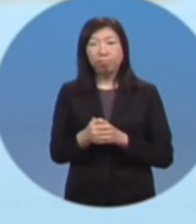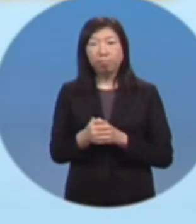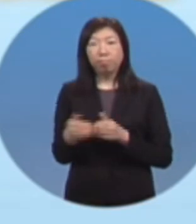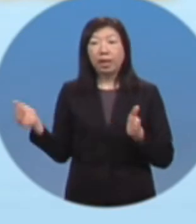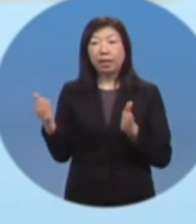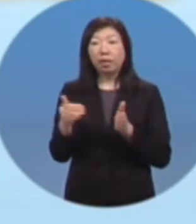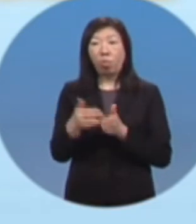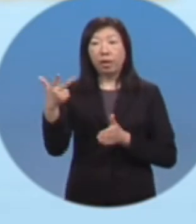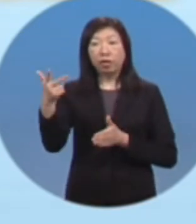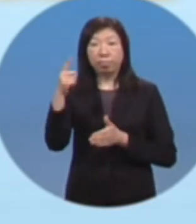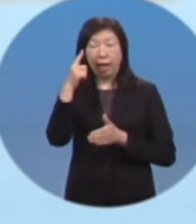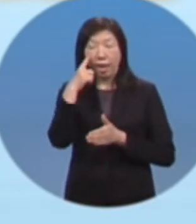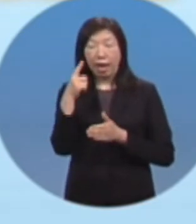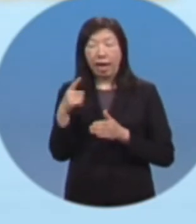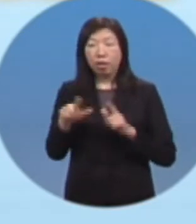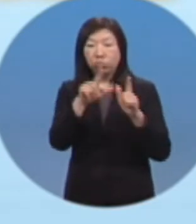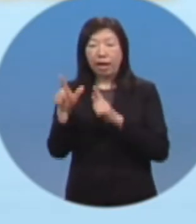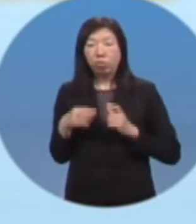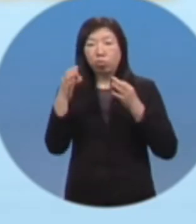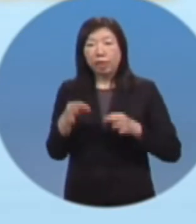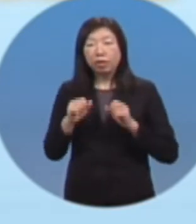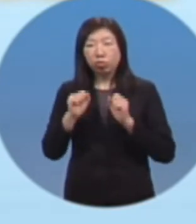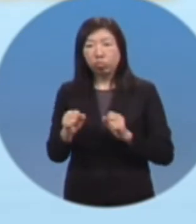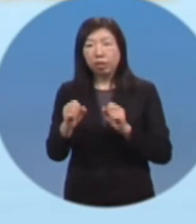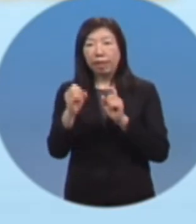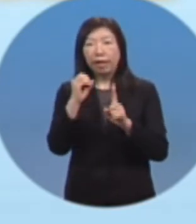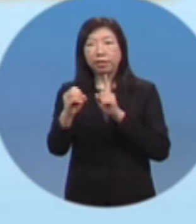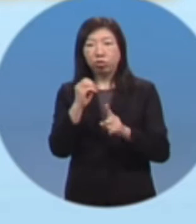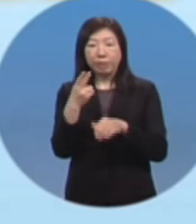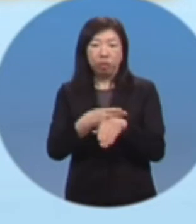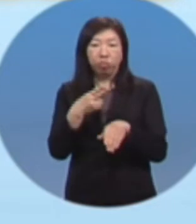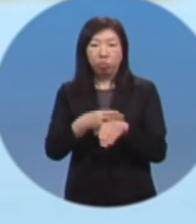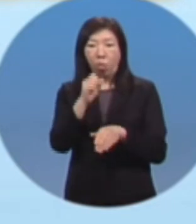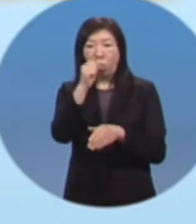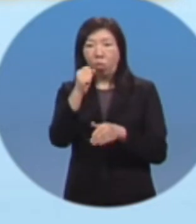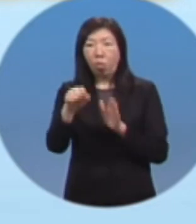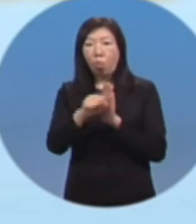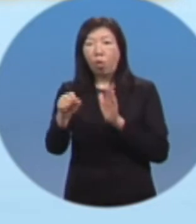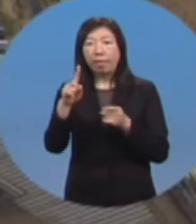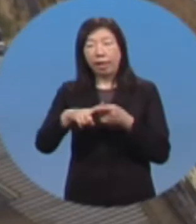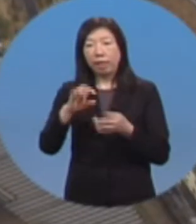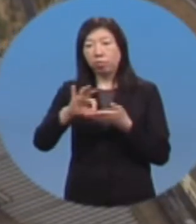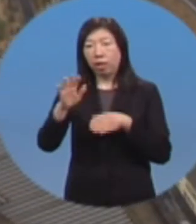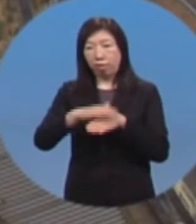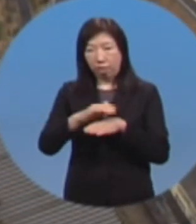最後7つ目、暮らしを豊かにするデジタル技術の効果的な活用についてです。